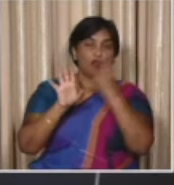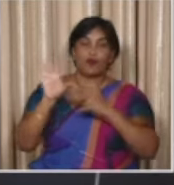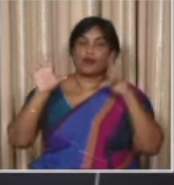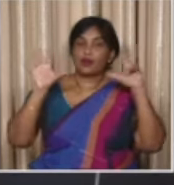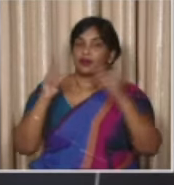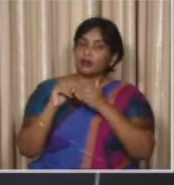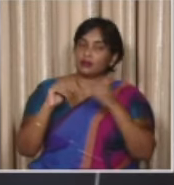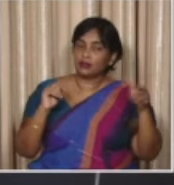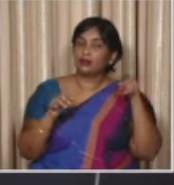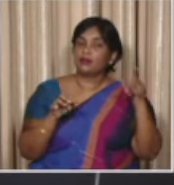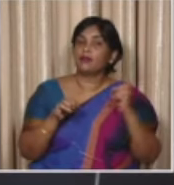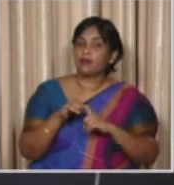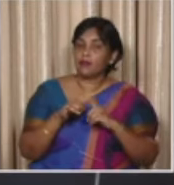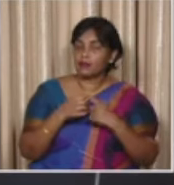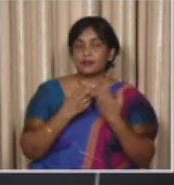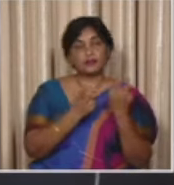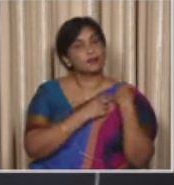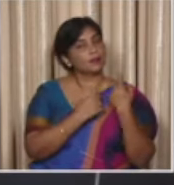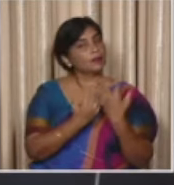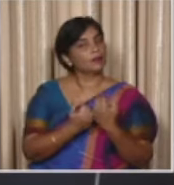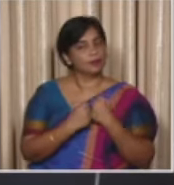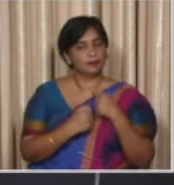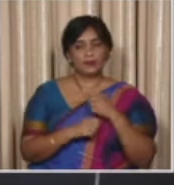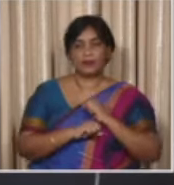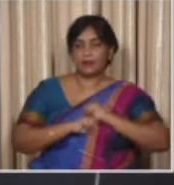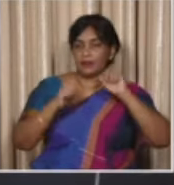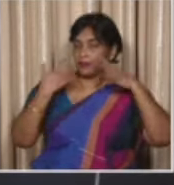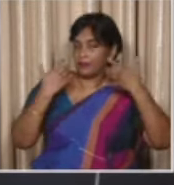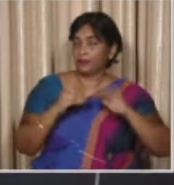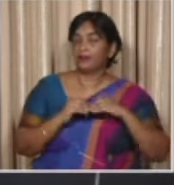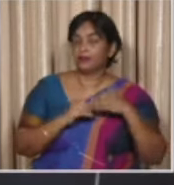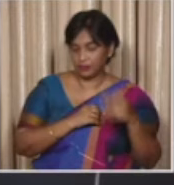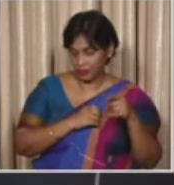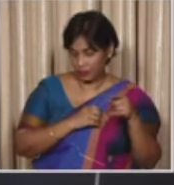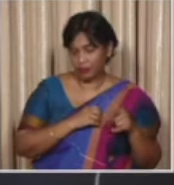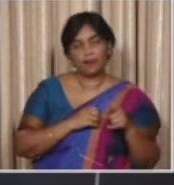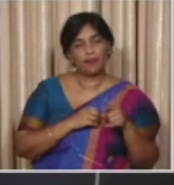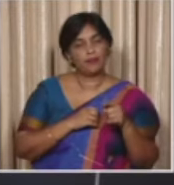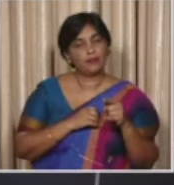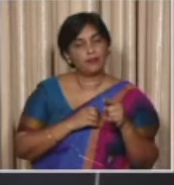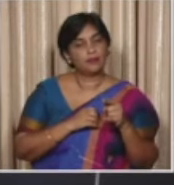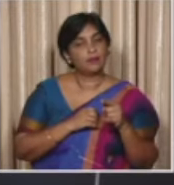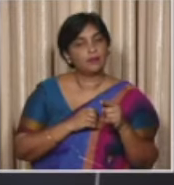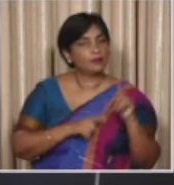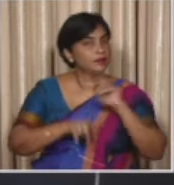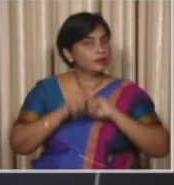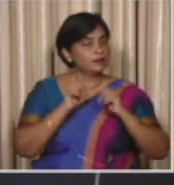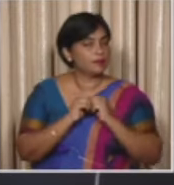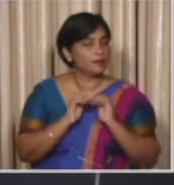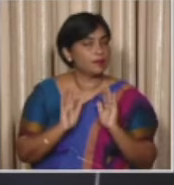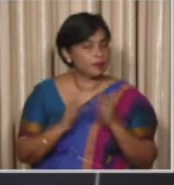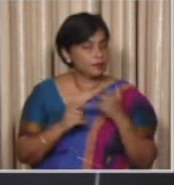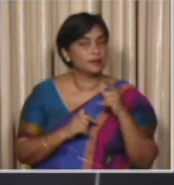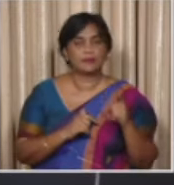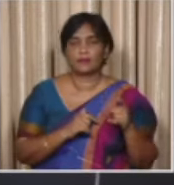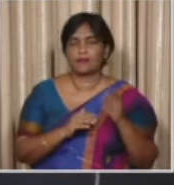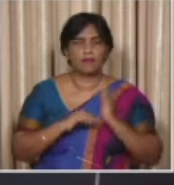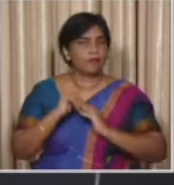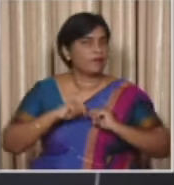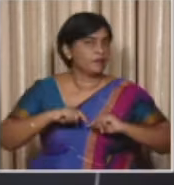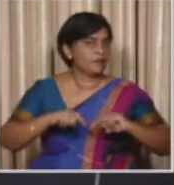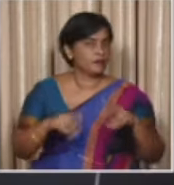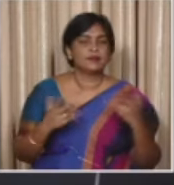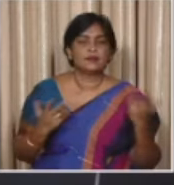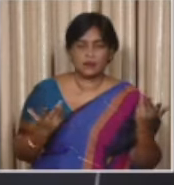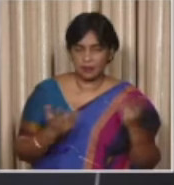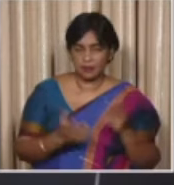තියෙනවා. දැන් මේ ප්‍රශ්නේ මම බාර අරගෙන මේ අරගලෙන් පස්සේ මේකට සාකච්ඡා පටන් ගන්නකම් කිසිදු ක්‍රියාමාර්ගයක් අරගෙන